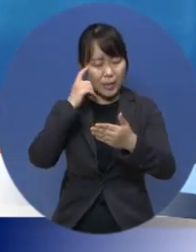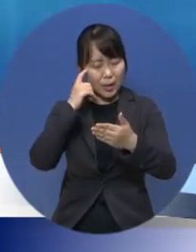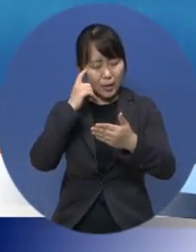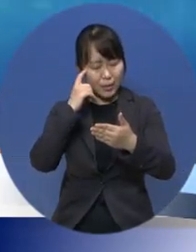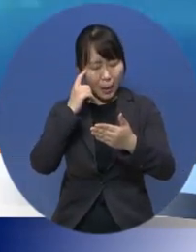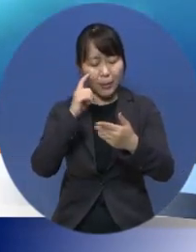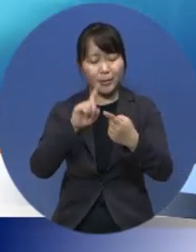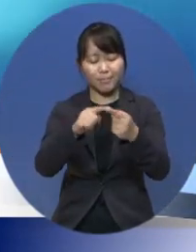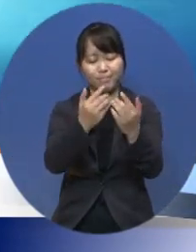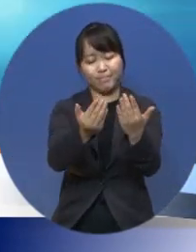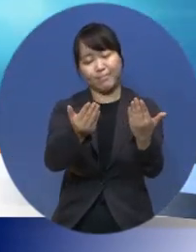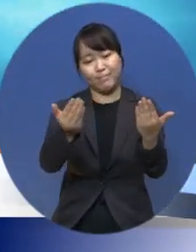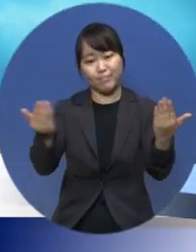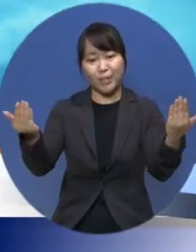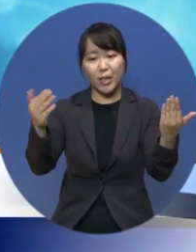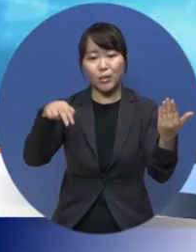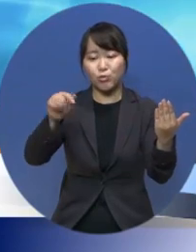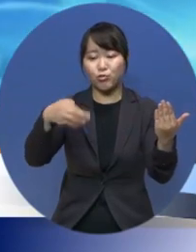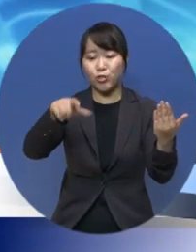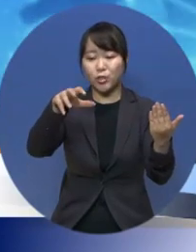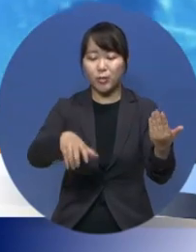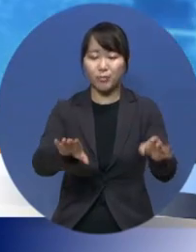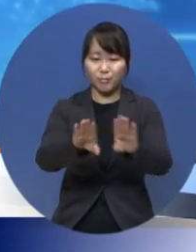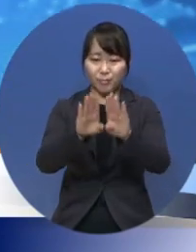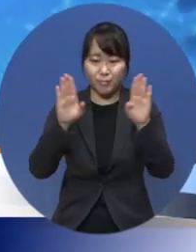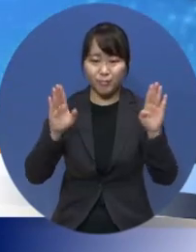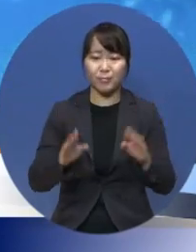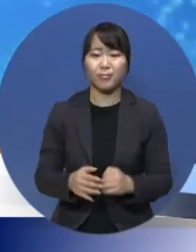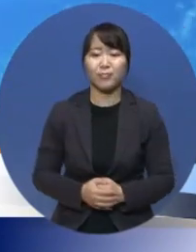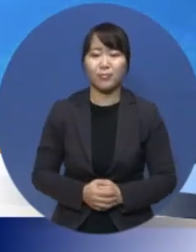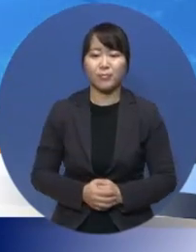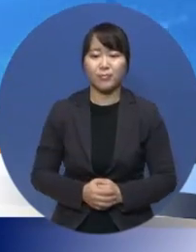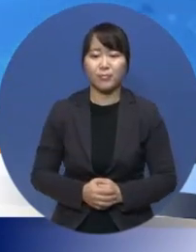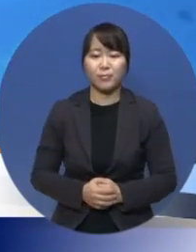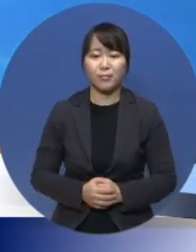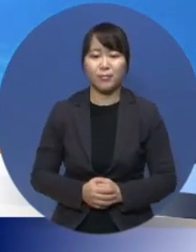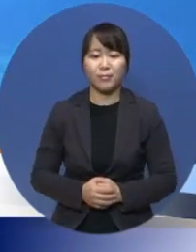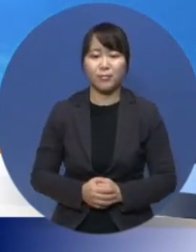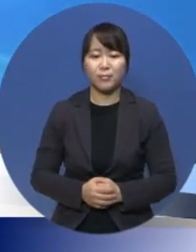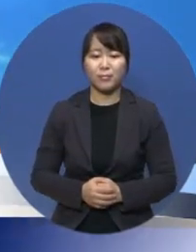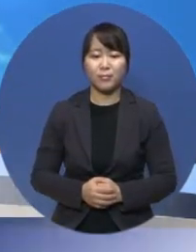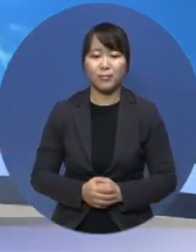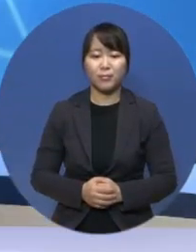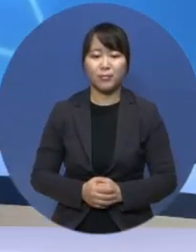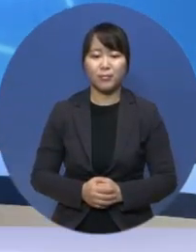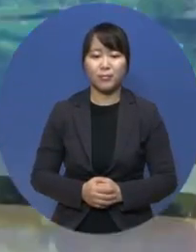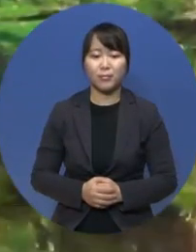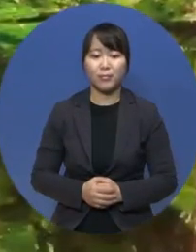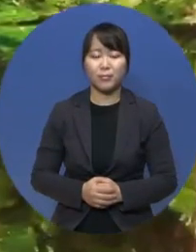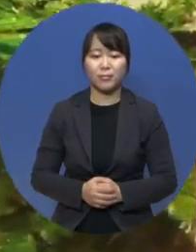놓은 전시회가 순천에서 열렸습니다 자세한 내용 이소영 기자가 전합니다